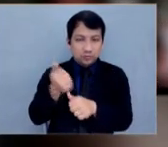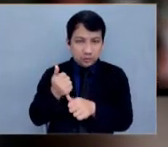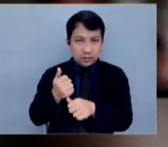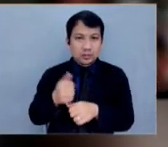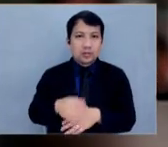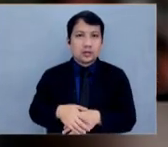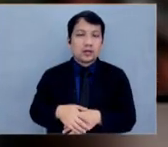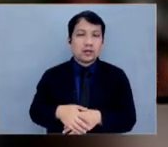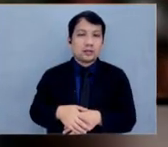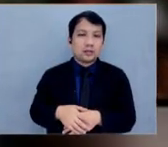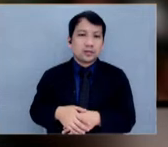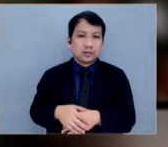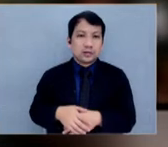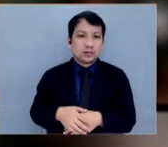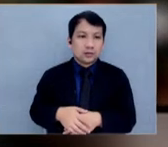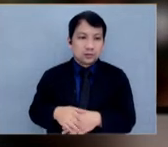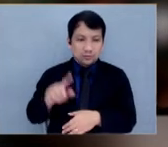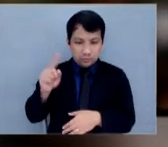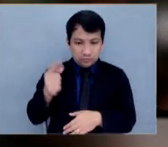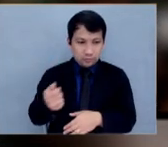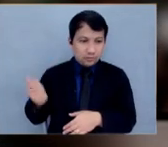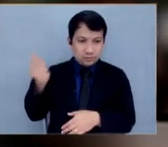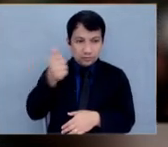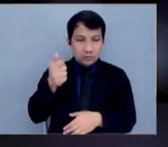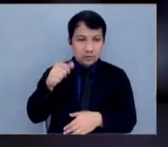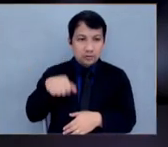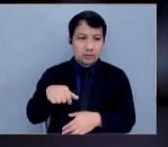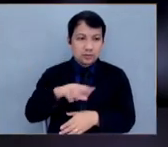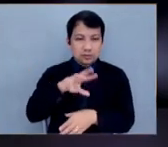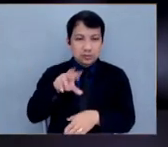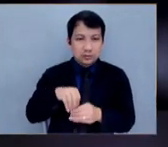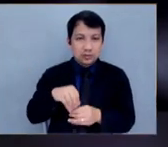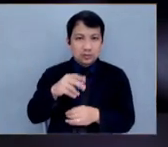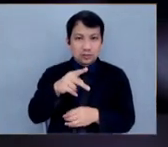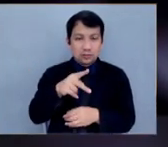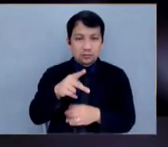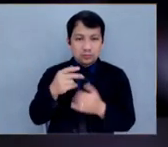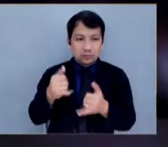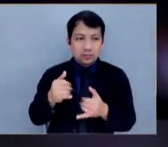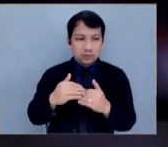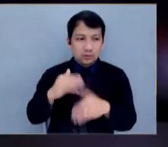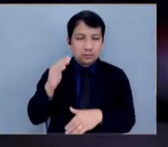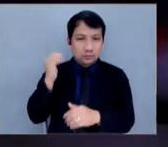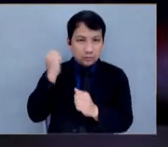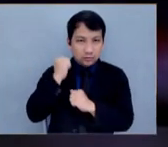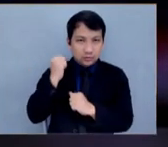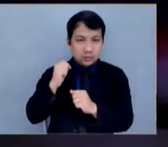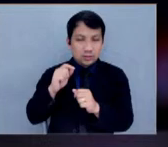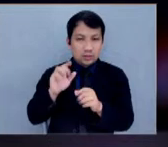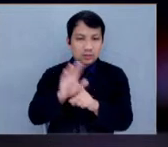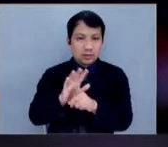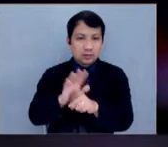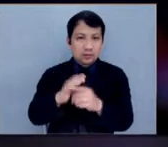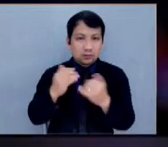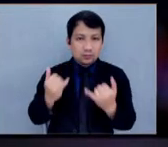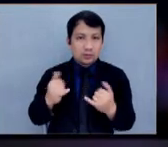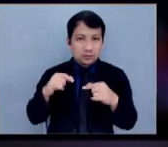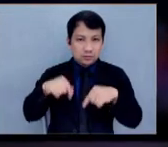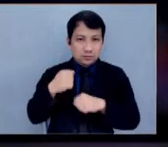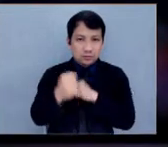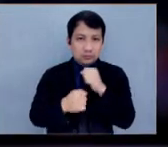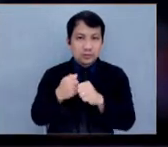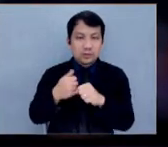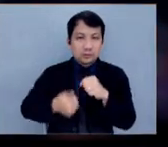din ang Celtics ang number 1 overall seed pagpasok ng playoffs at mataas ang hopes ng kanilang fans na this may be the year na makapag-uwi sila